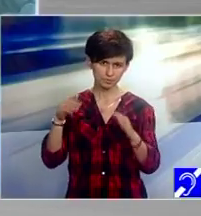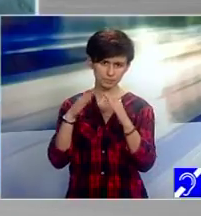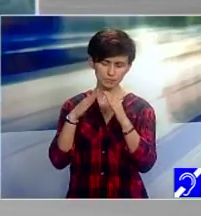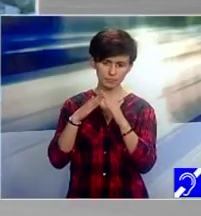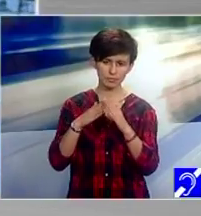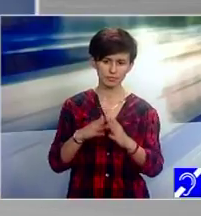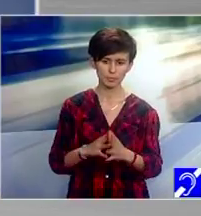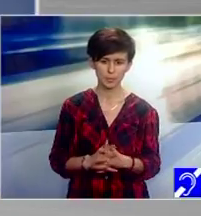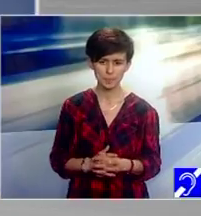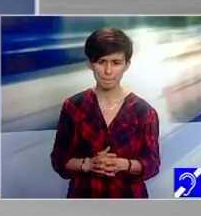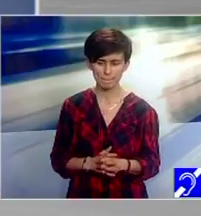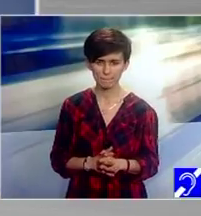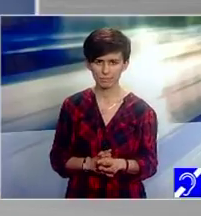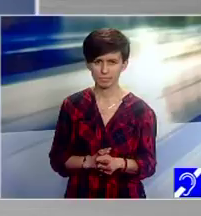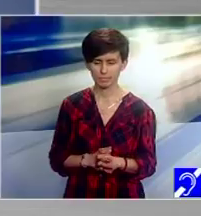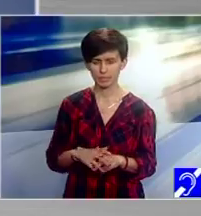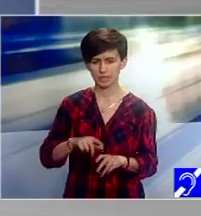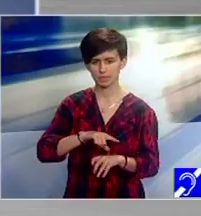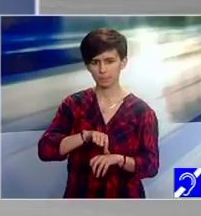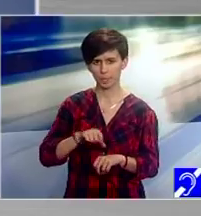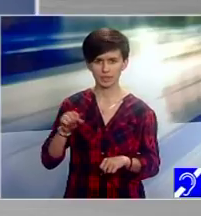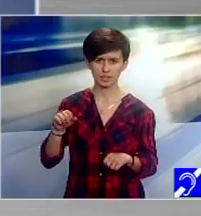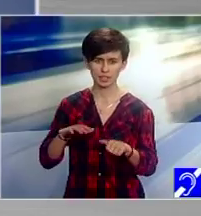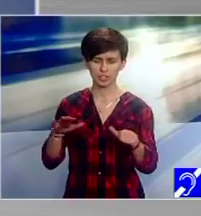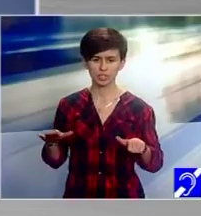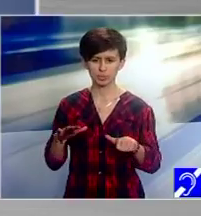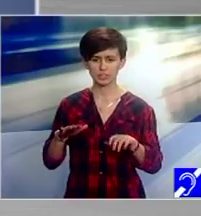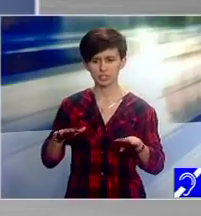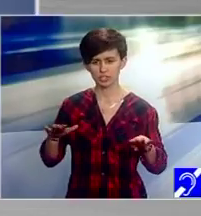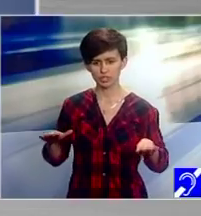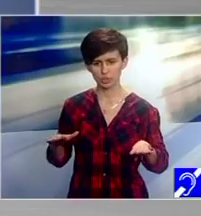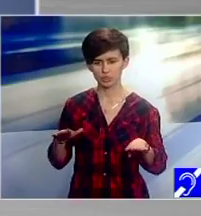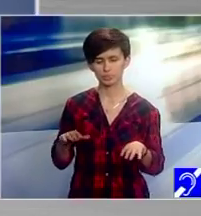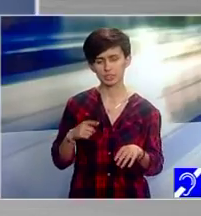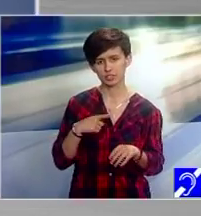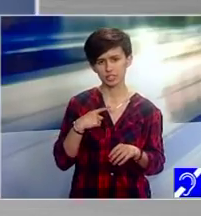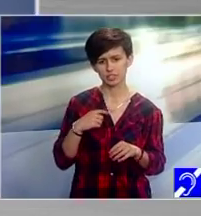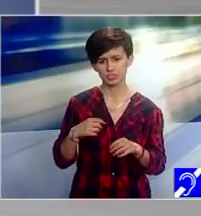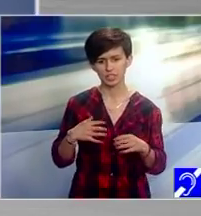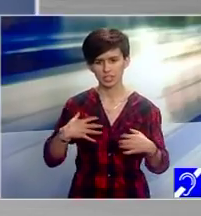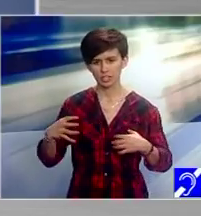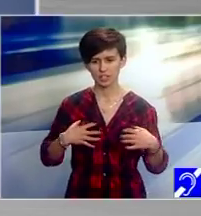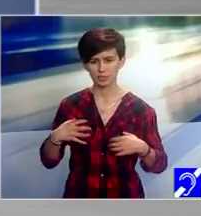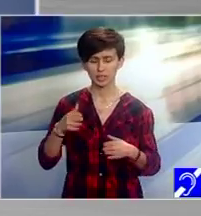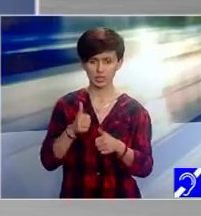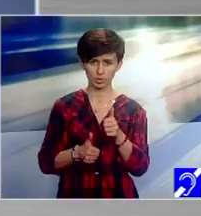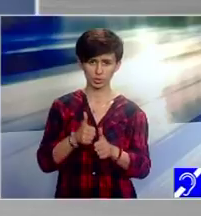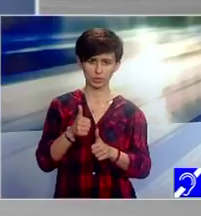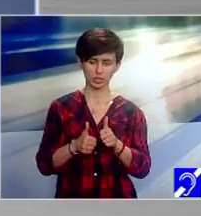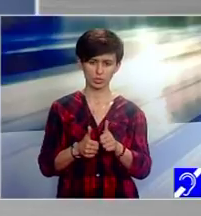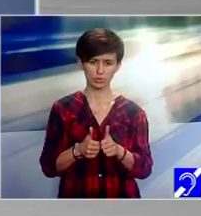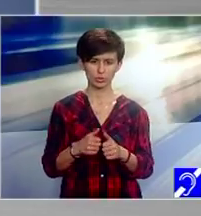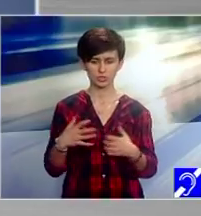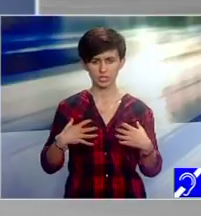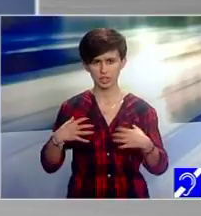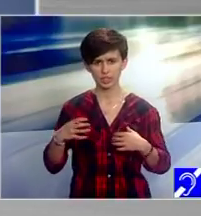La noi acasă. În sfârșit, între orele 16 și 19, are loc spectacolul concurs de